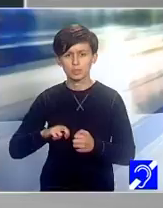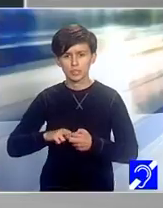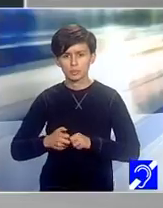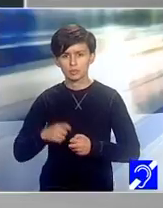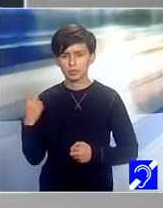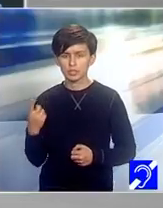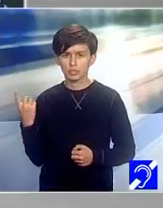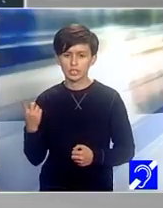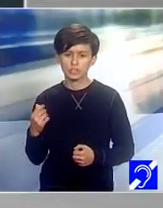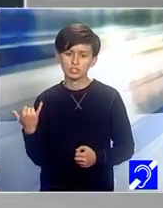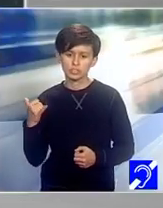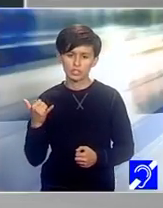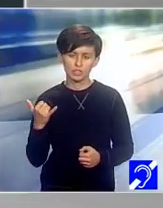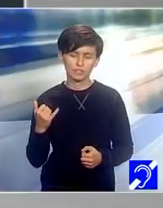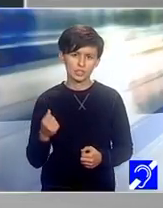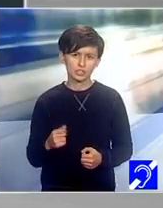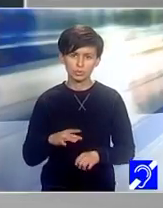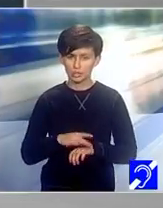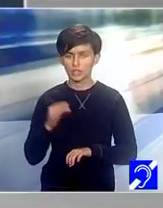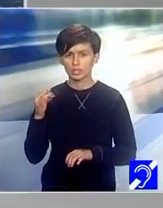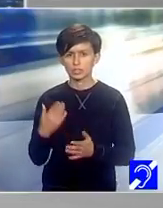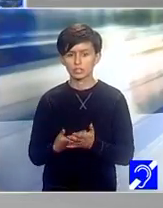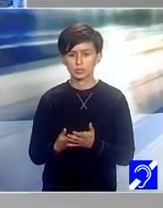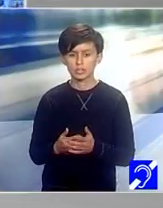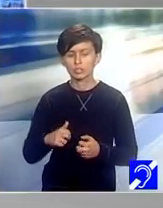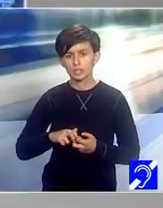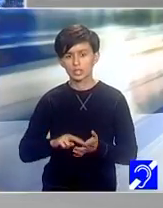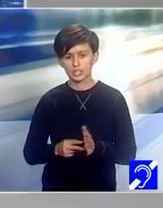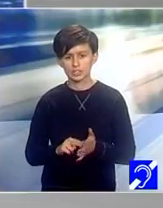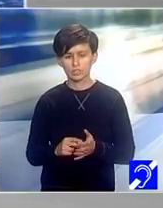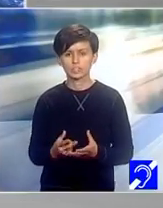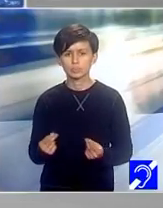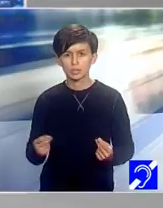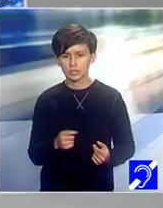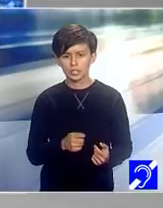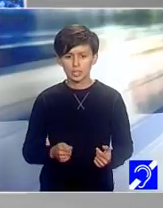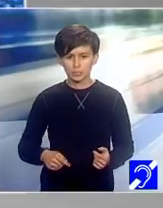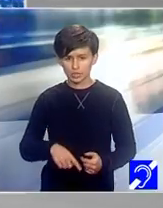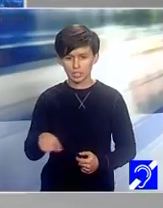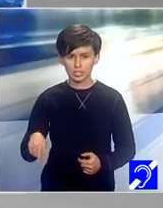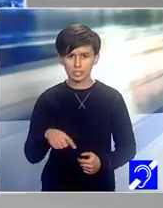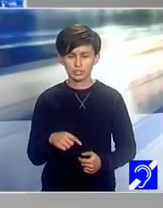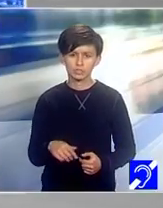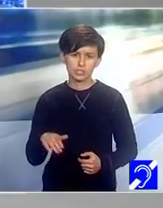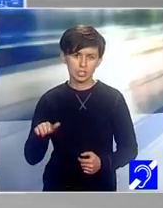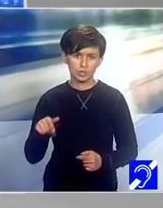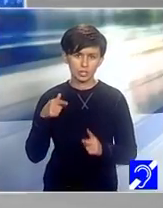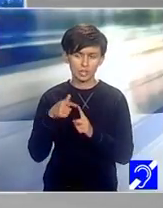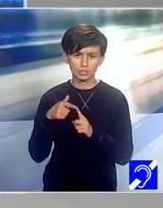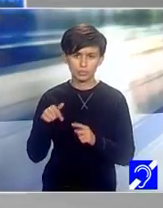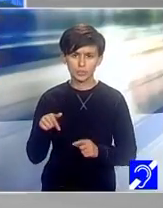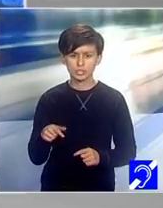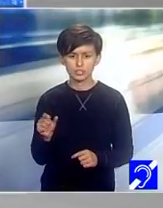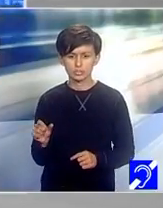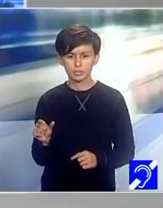și am venit efectiv cu soluții pentru a le îndrepta, iar multe dintre proiectele noastre abordează aceste